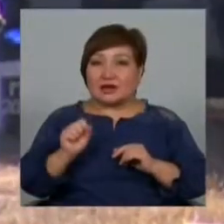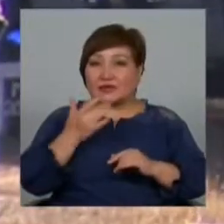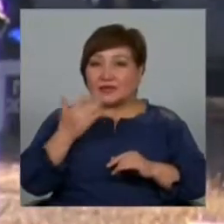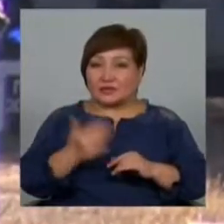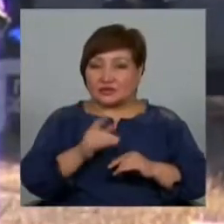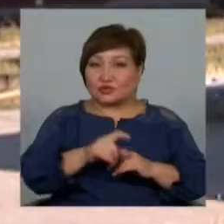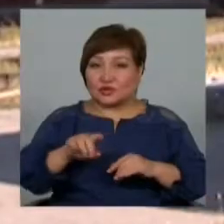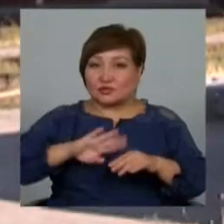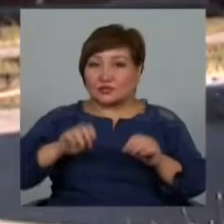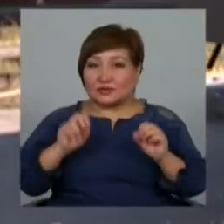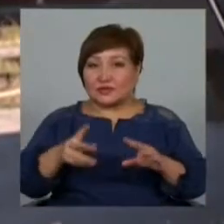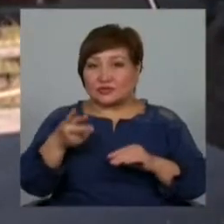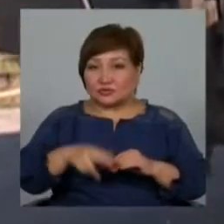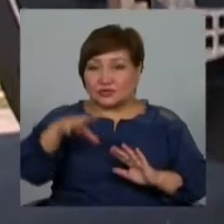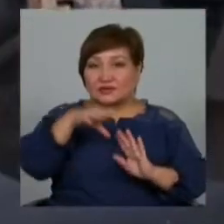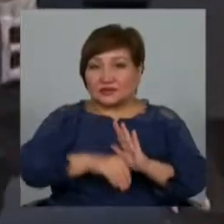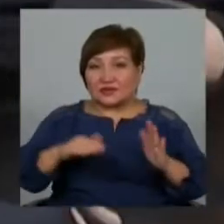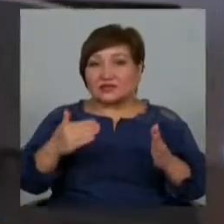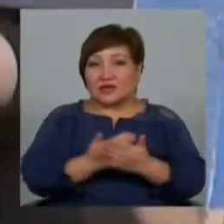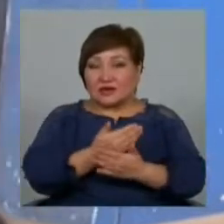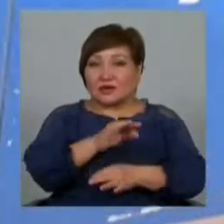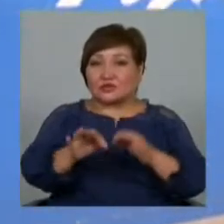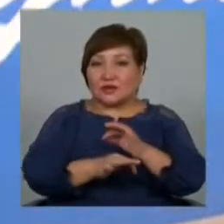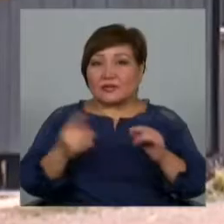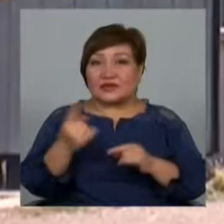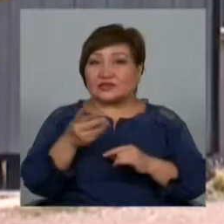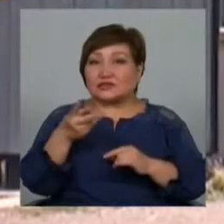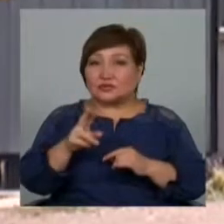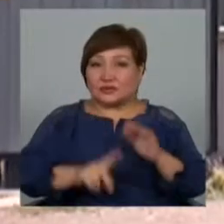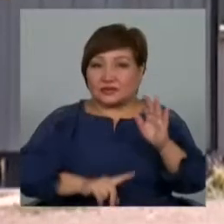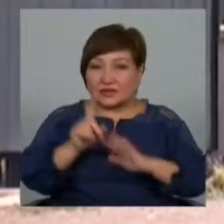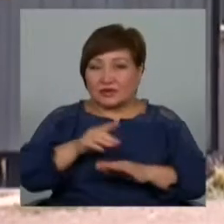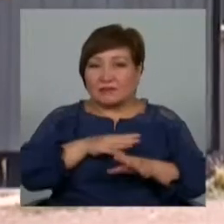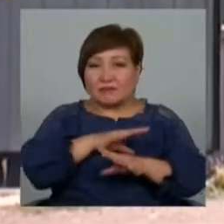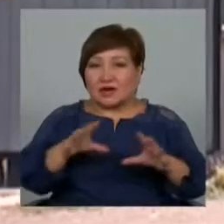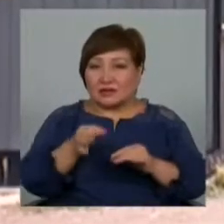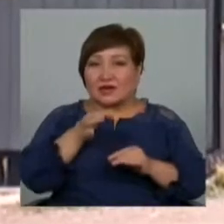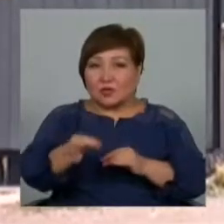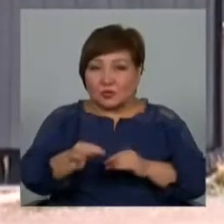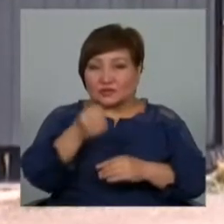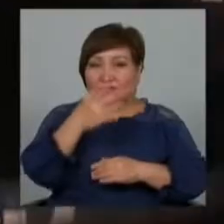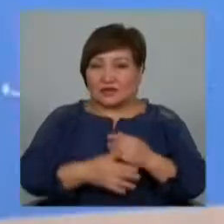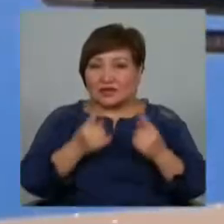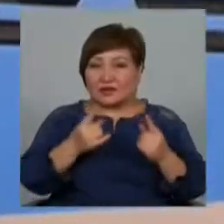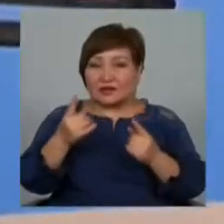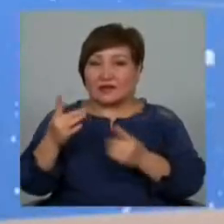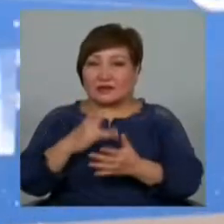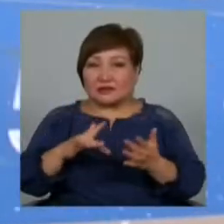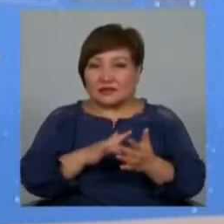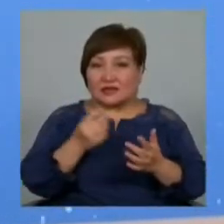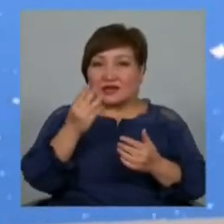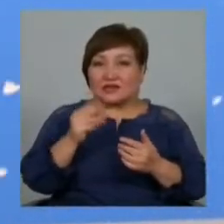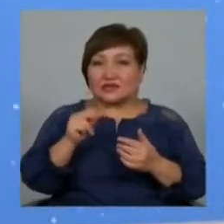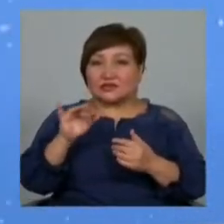Жолаушылардың қауіпсіздігі үшін енгізілетін жаңа жоба 1 шілдеден бастап барлық облыс орталықтары мен ірі қалаларда және Шу, Бейнеу